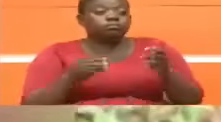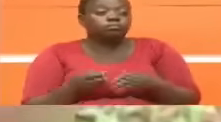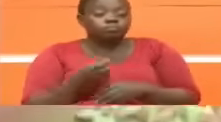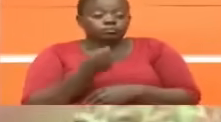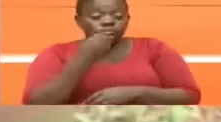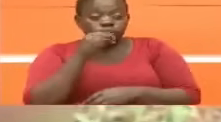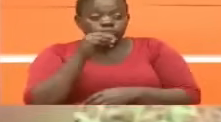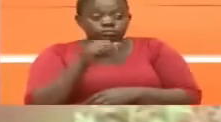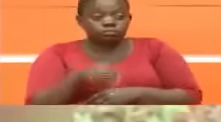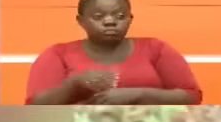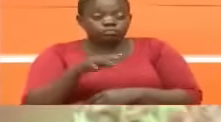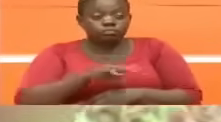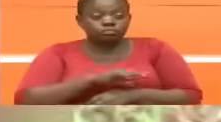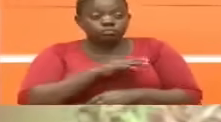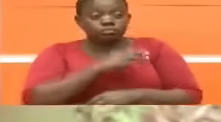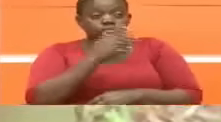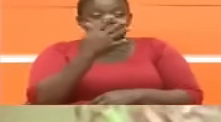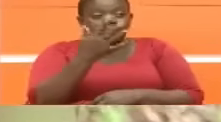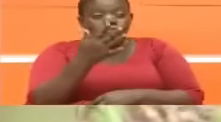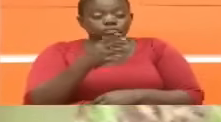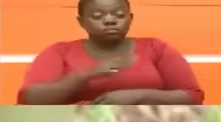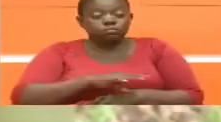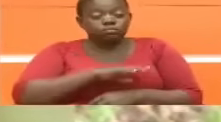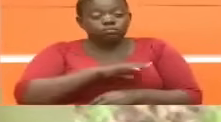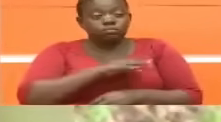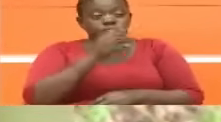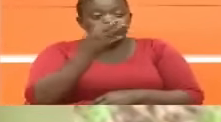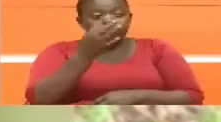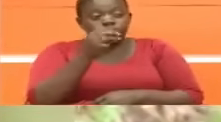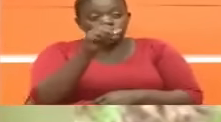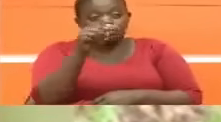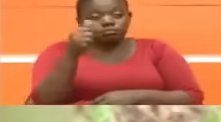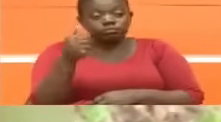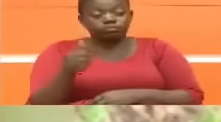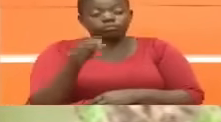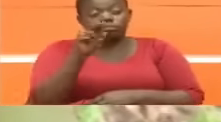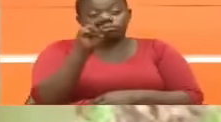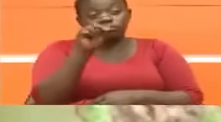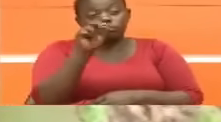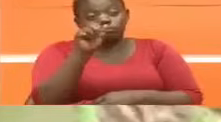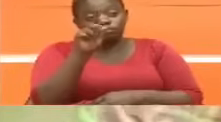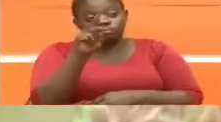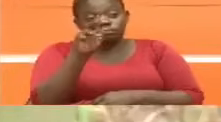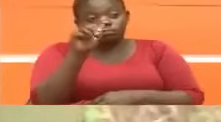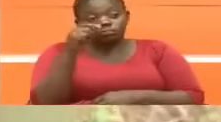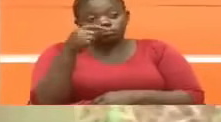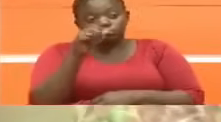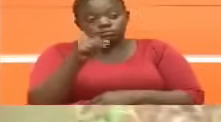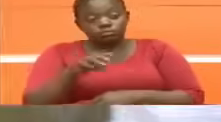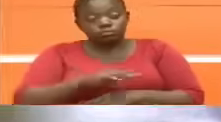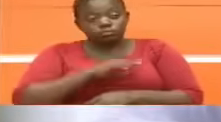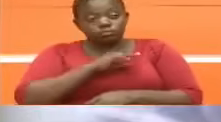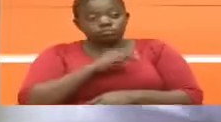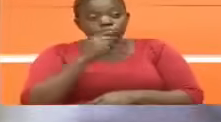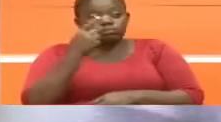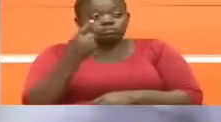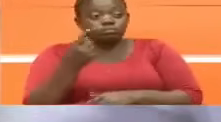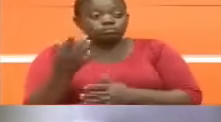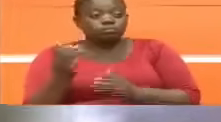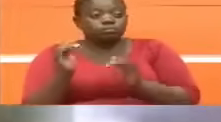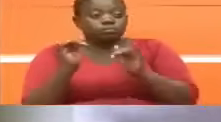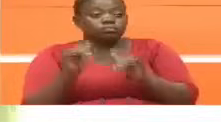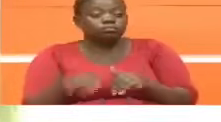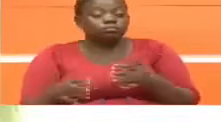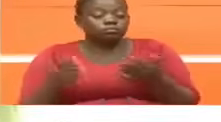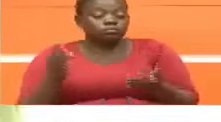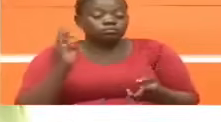etaano n'abateregga Ttiino emyaka esatu ate omulala Najjunju Nakabingo. Josephine omwaka ogumu yalekebwa